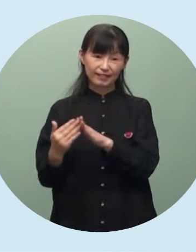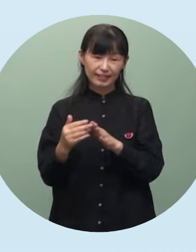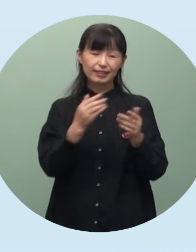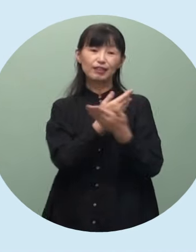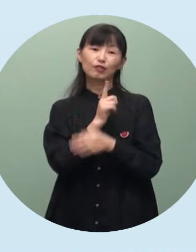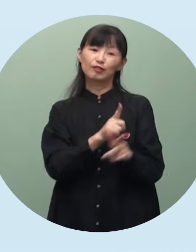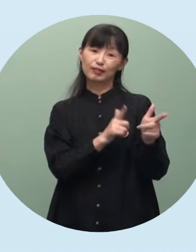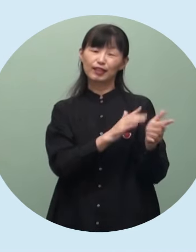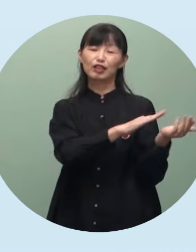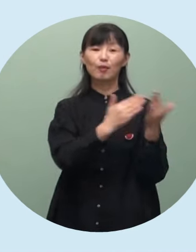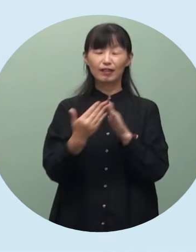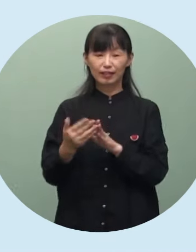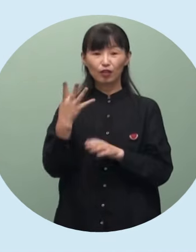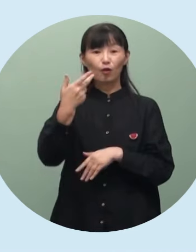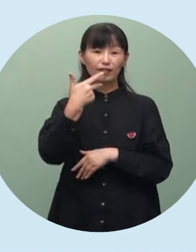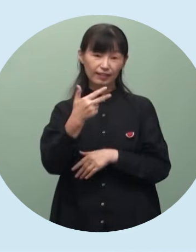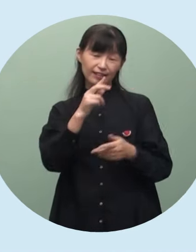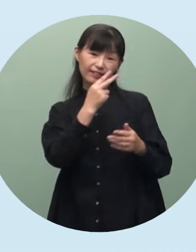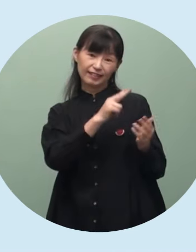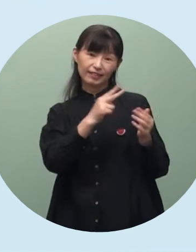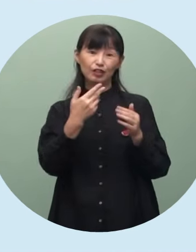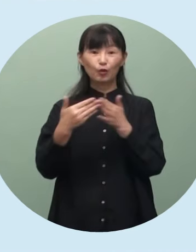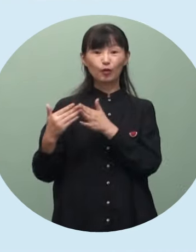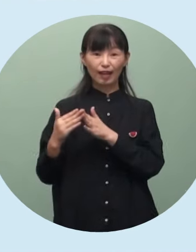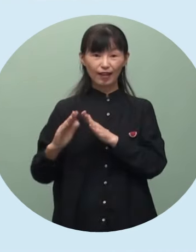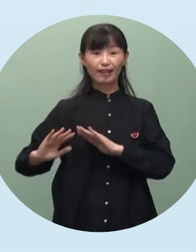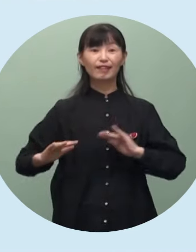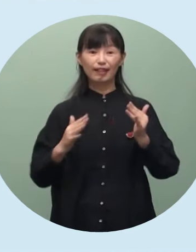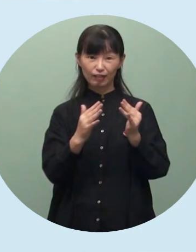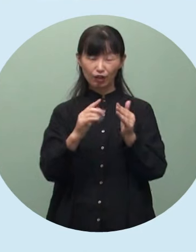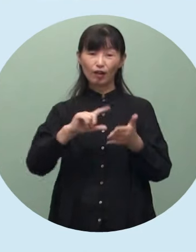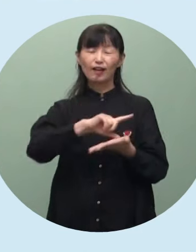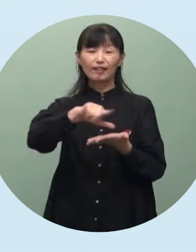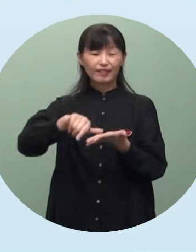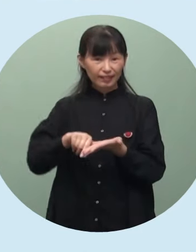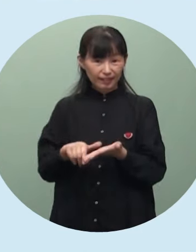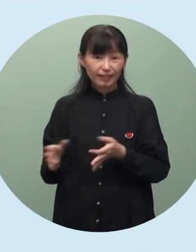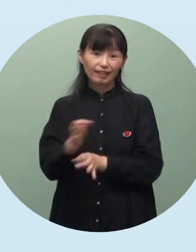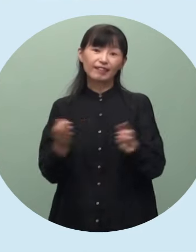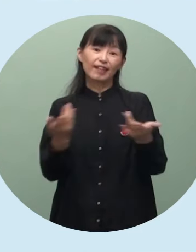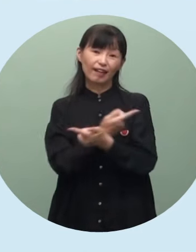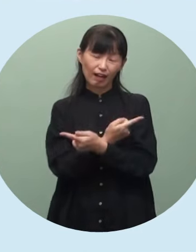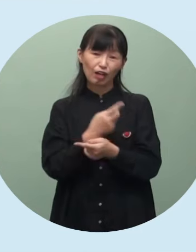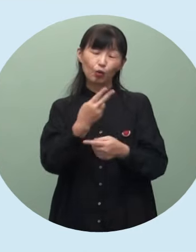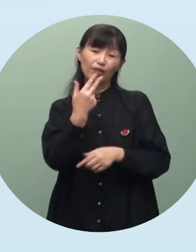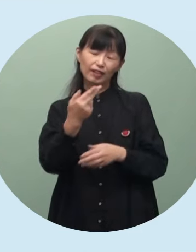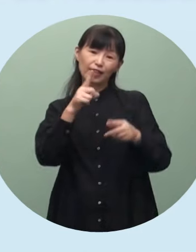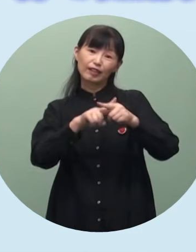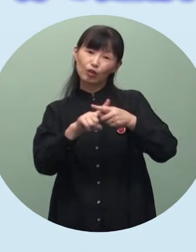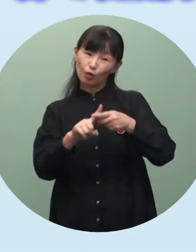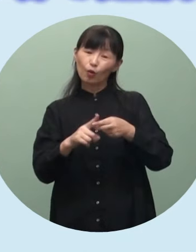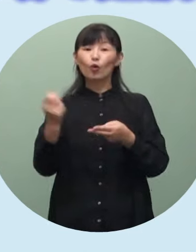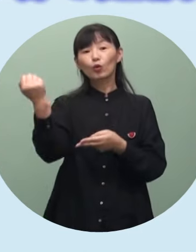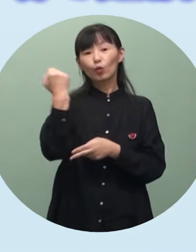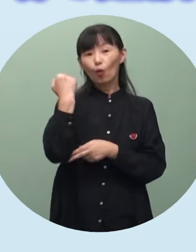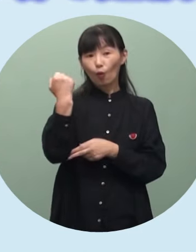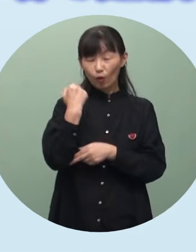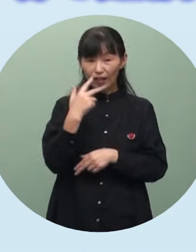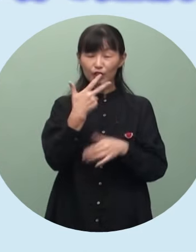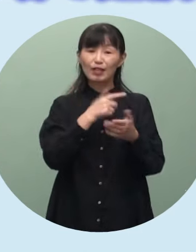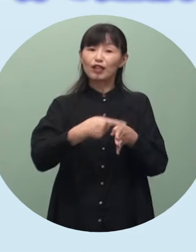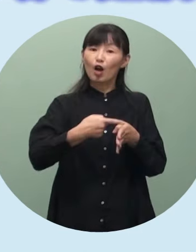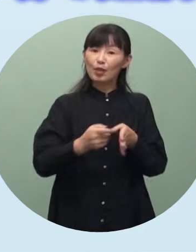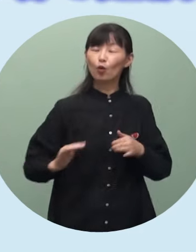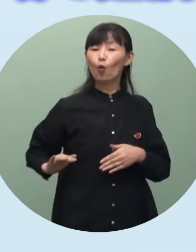の4市2町で形成するもので、地域活性化や都市機能の強化、市民サービスの向上